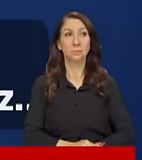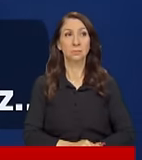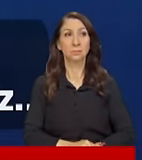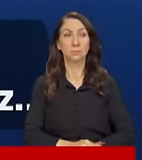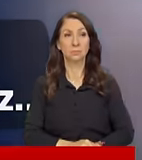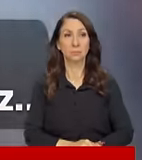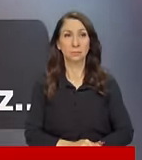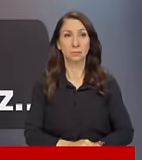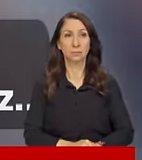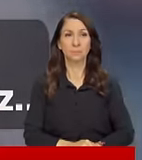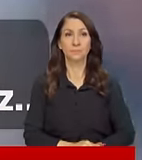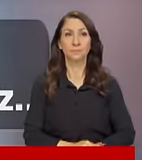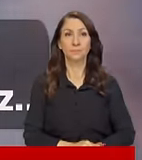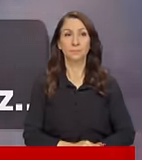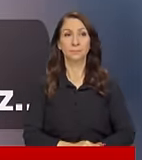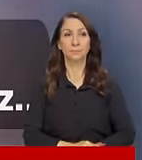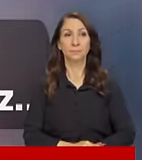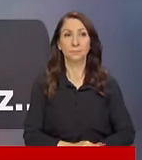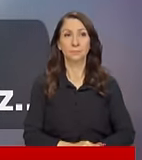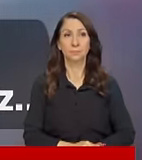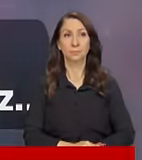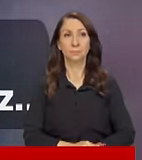Nasıl satıyorsunuz? Benim bilgim yoktu. Efendim hemen